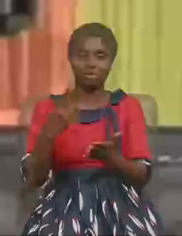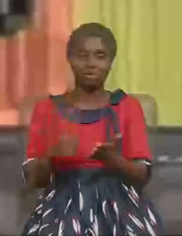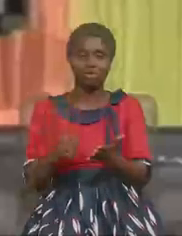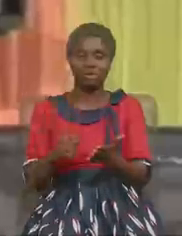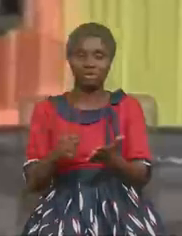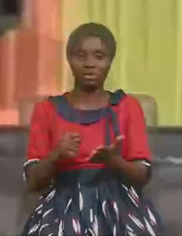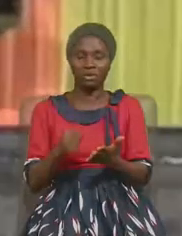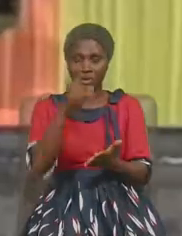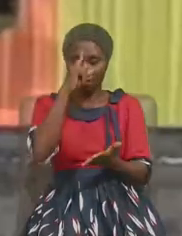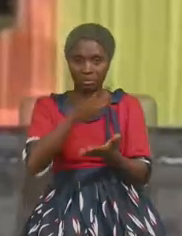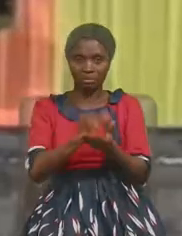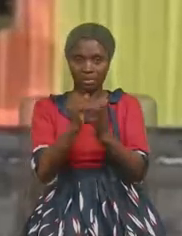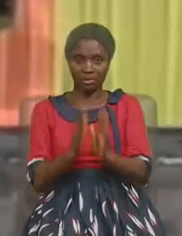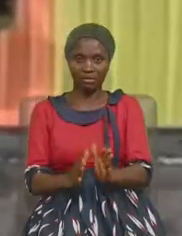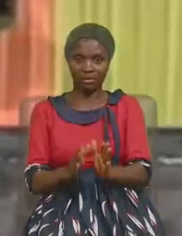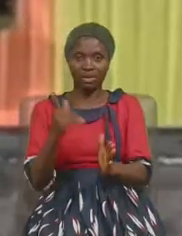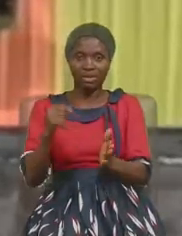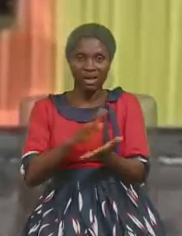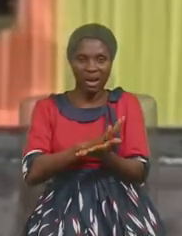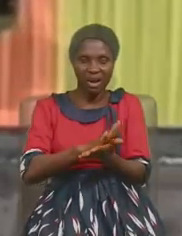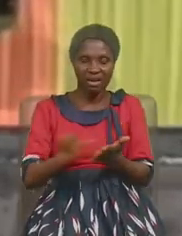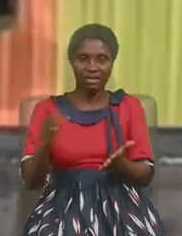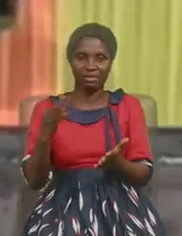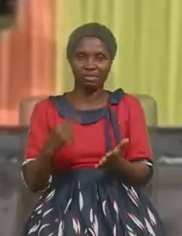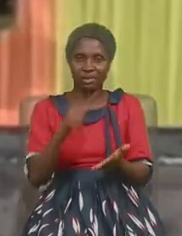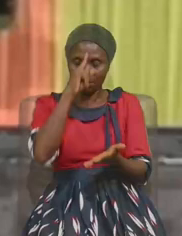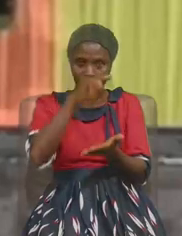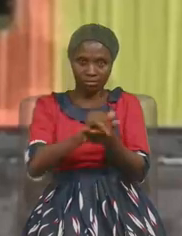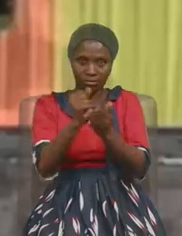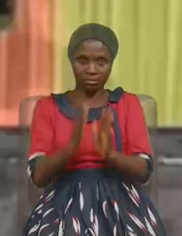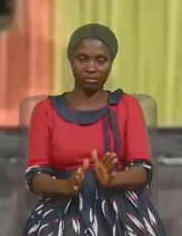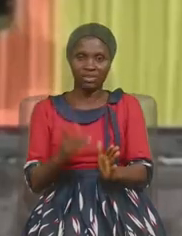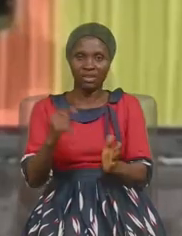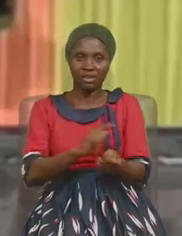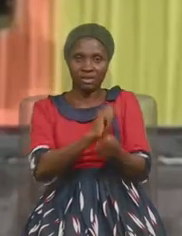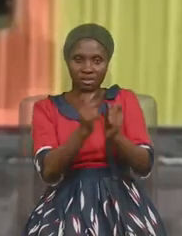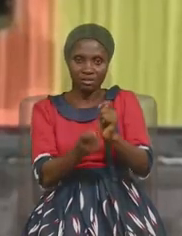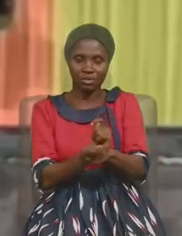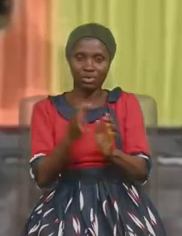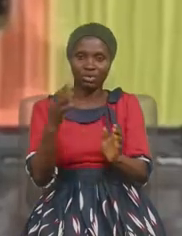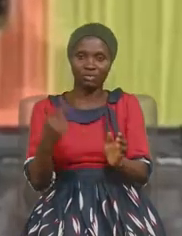la purification des saints, la transformation des saints.